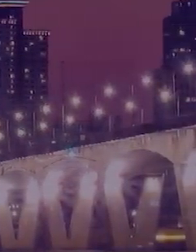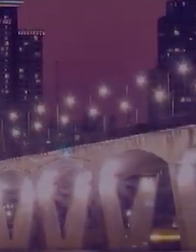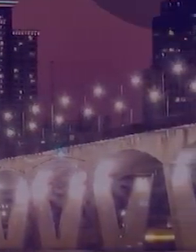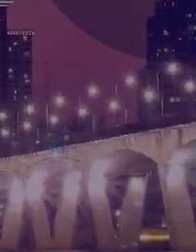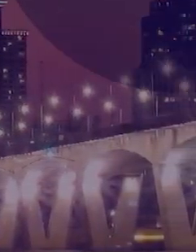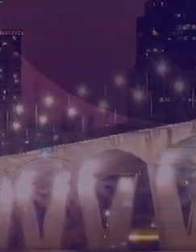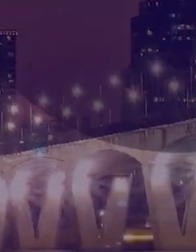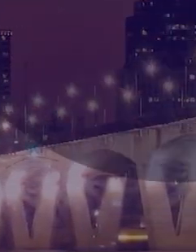당부했습니다 l